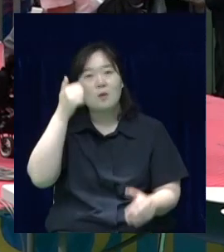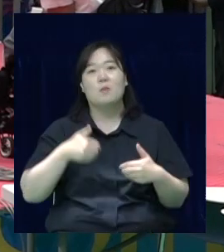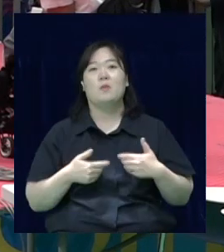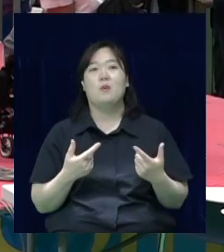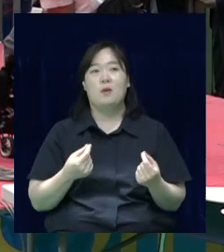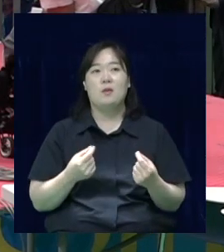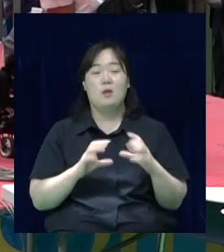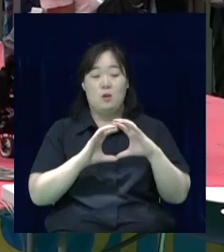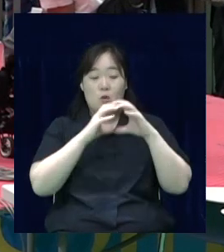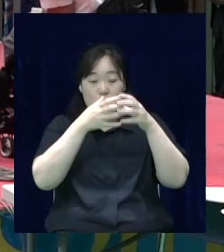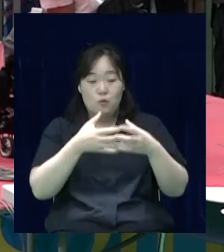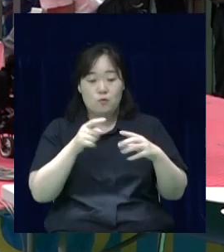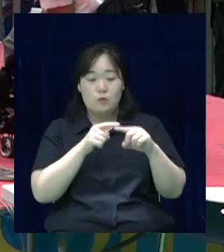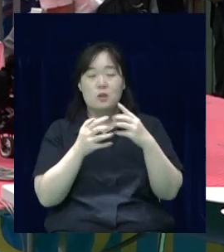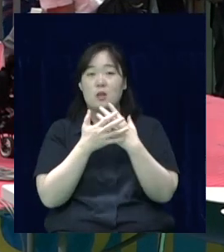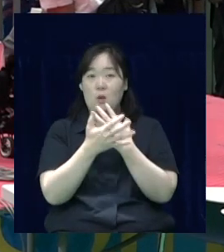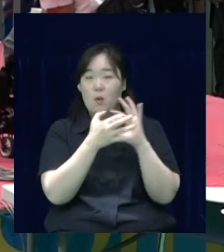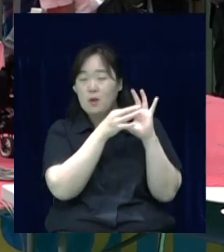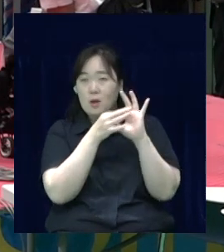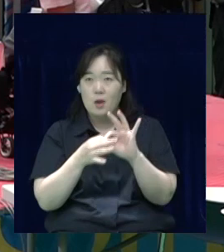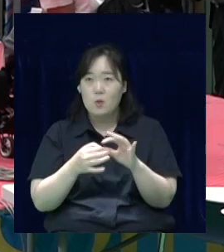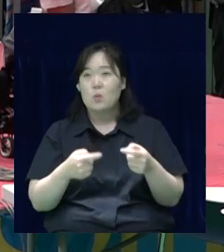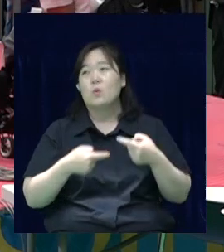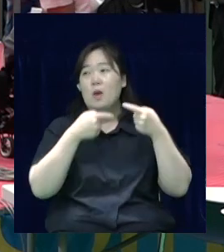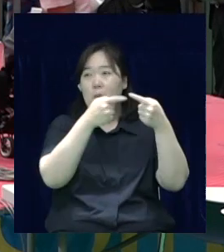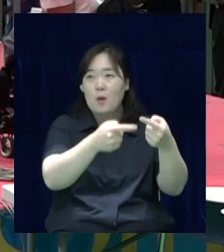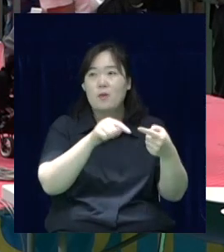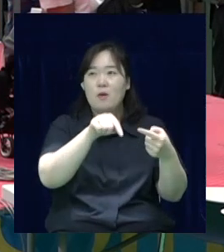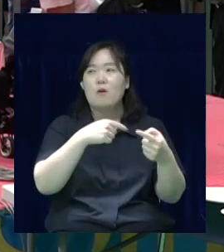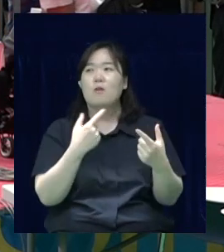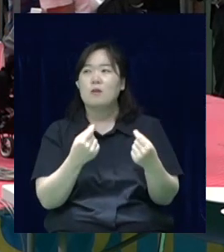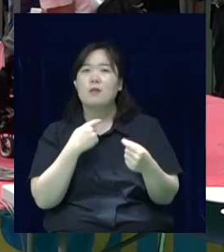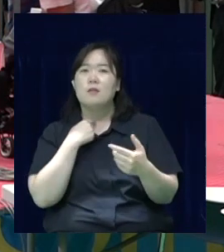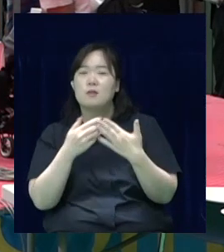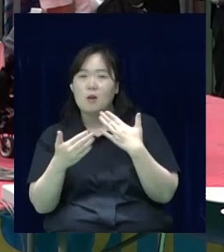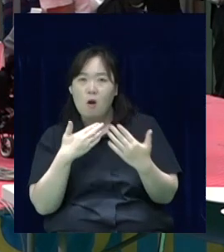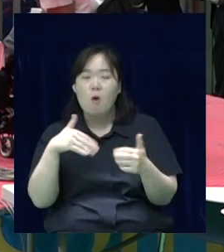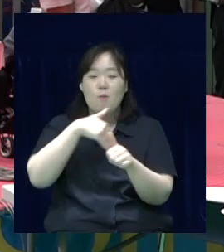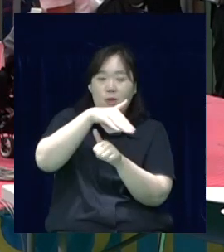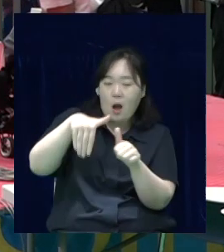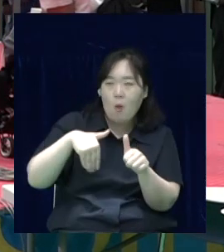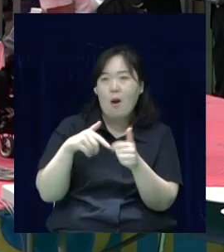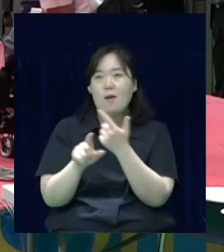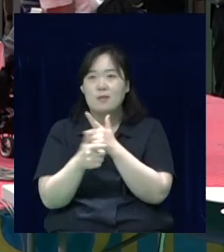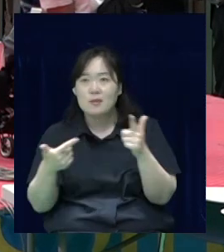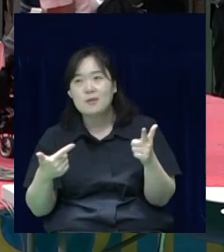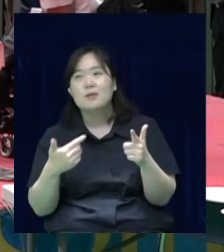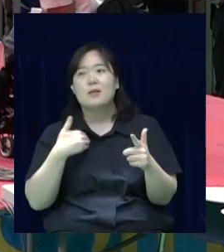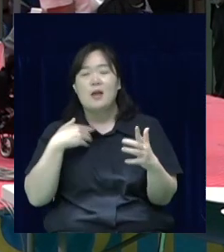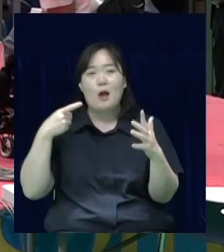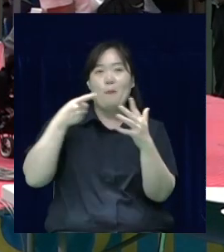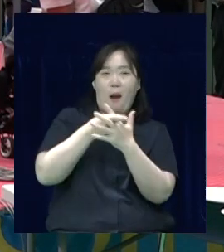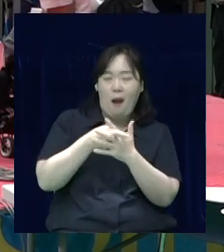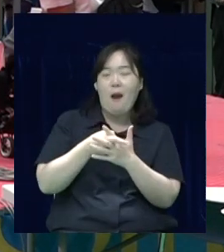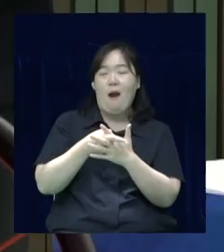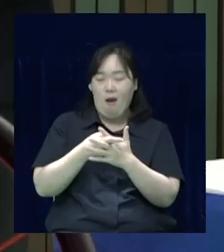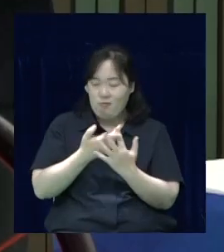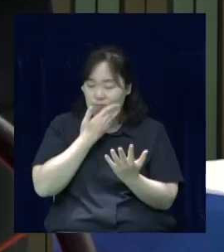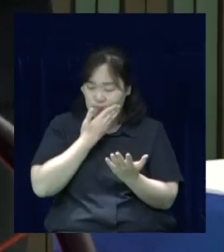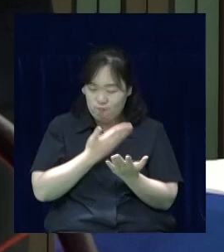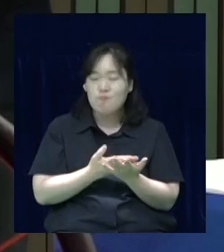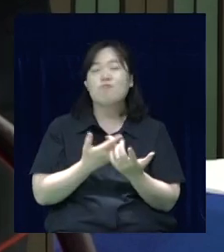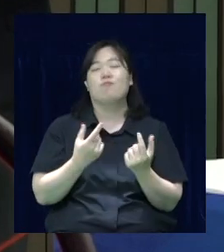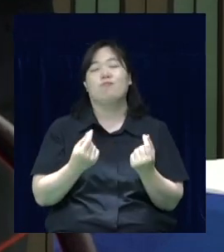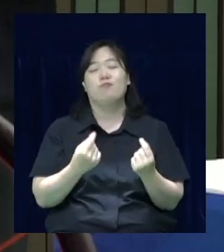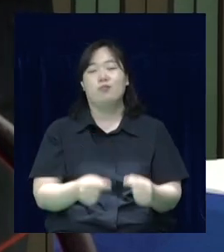국제 대회에 참가해서 네. 그러한 어떤 경험, 그러한 어떤 상황을 갖다가 잘 그걸 뭐랄까요? 잘 이겨낼 수 있는 어떤 경험을